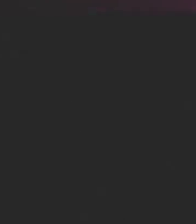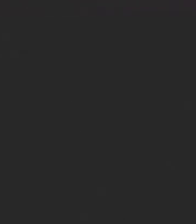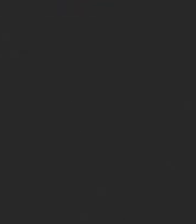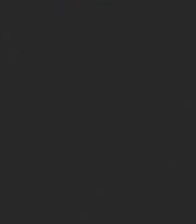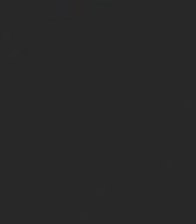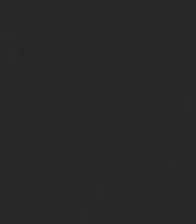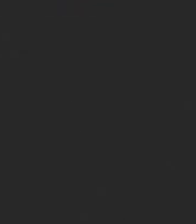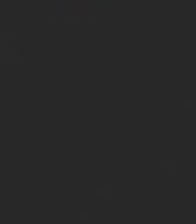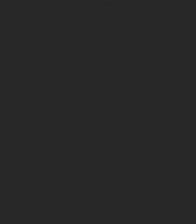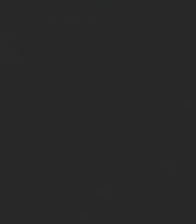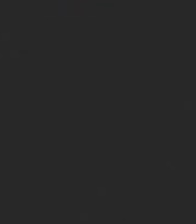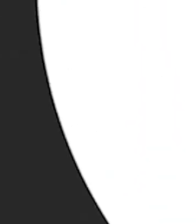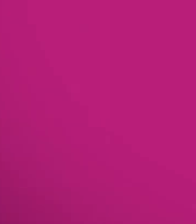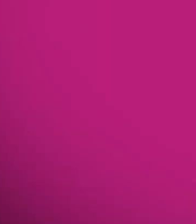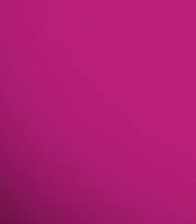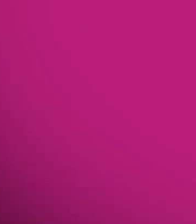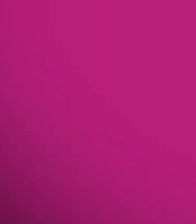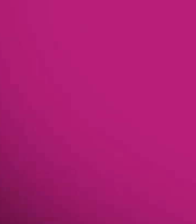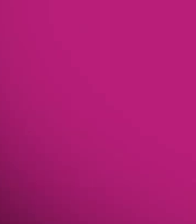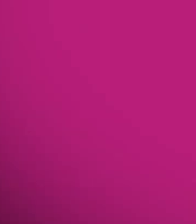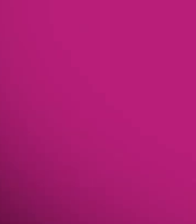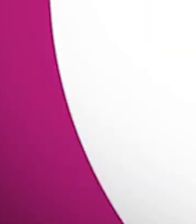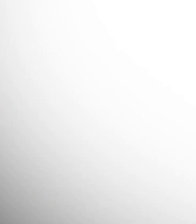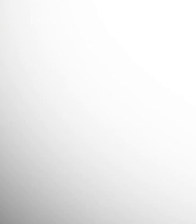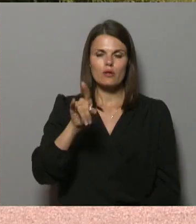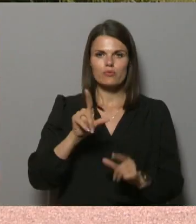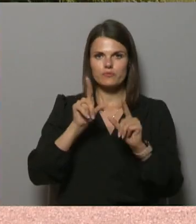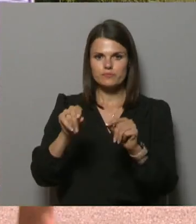Re! Viss ēters ir te!